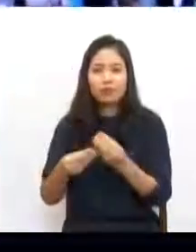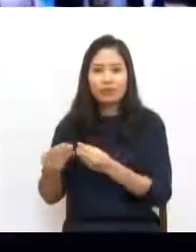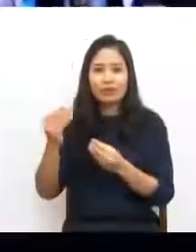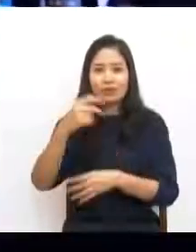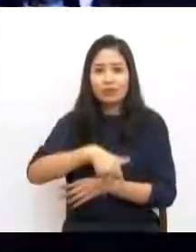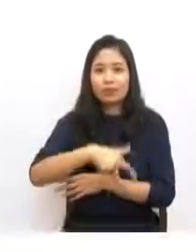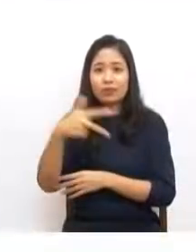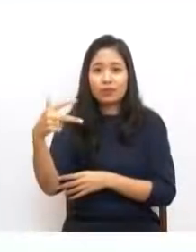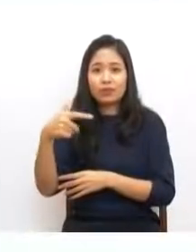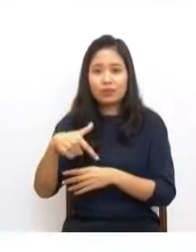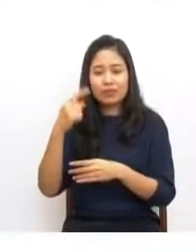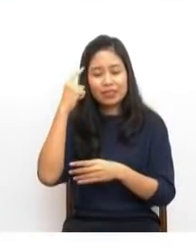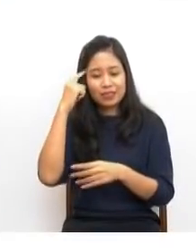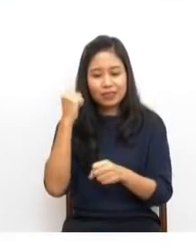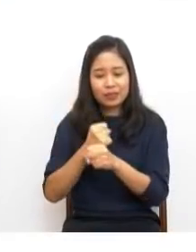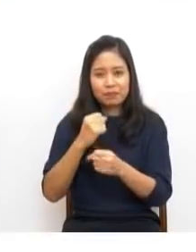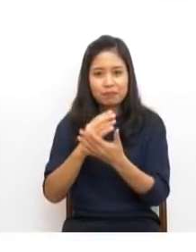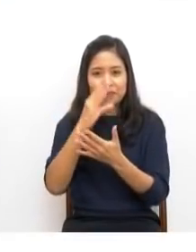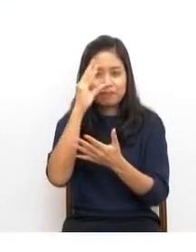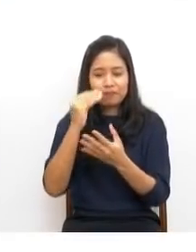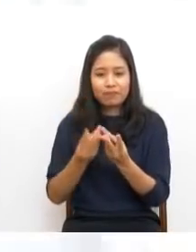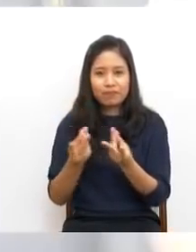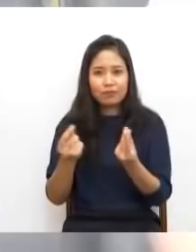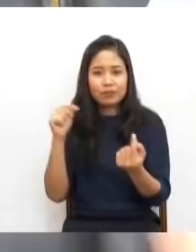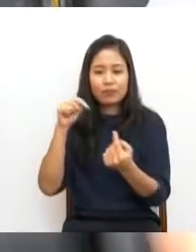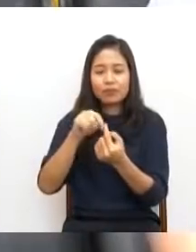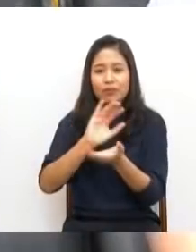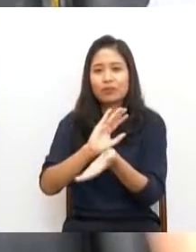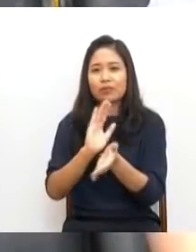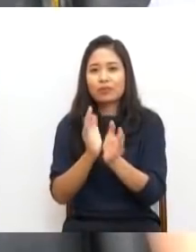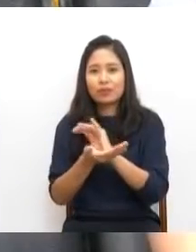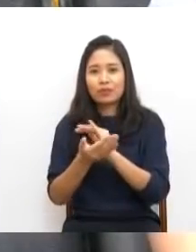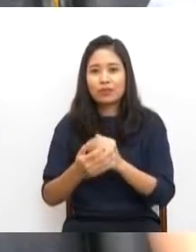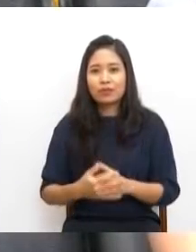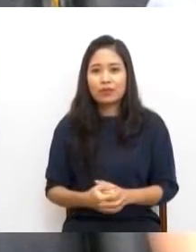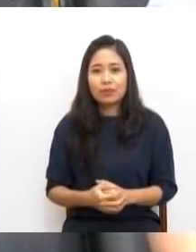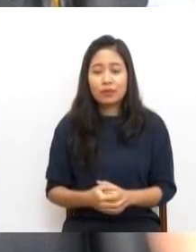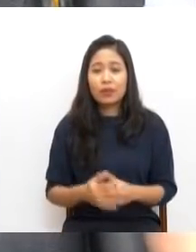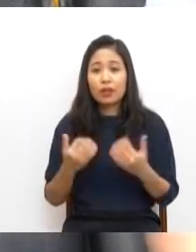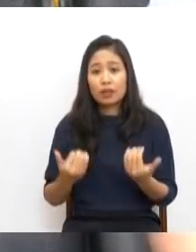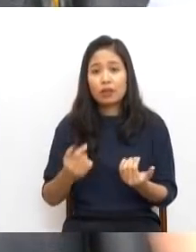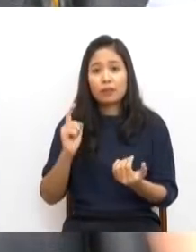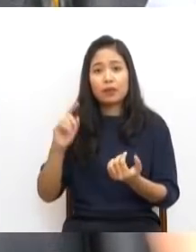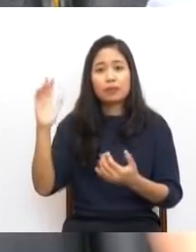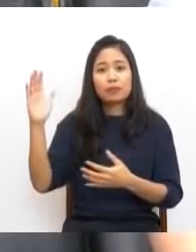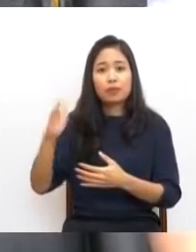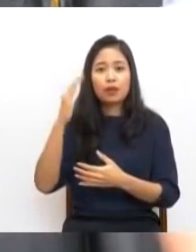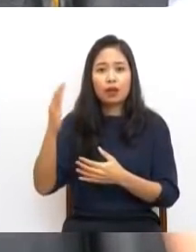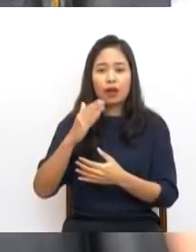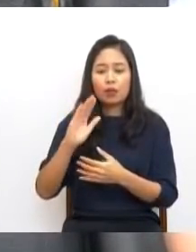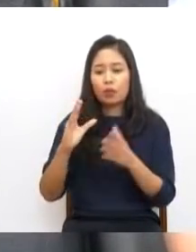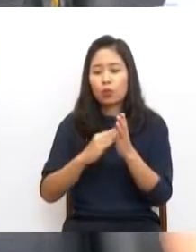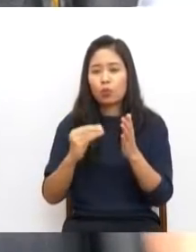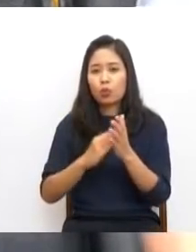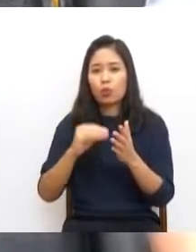สื่อสาธารณะขับเคลื่อนการเรียนรู้สู่การเปลี่ยนแปลง นั่นก็เป็นบรรยากาศนะคะของภาพรวม